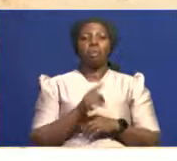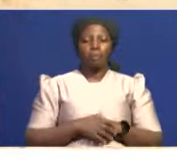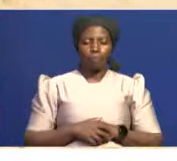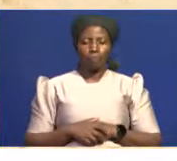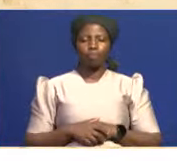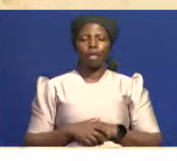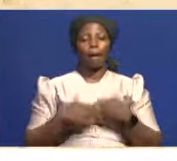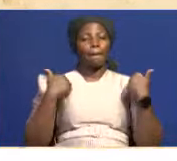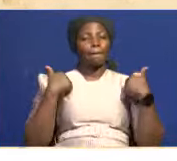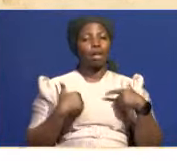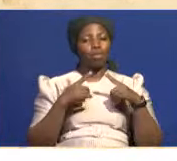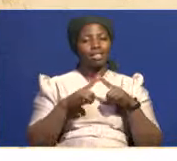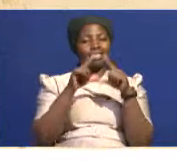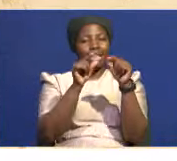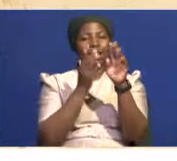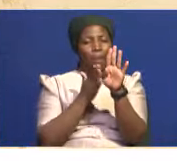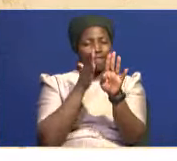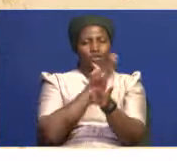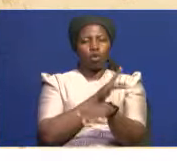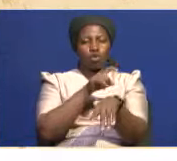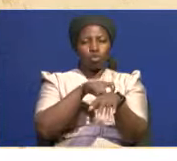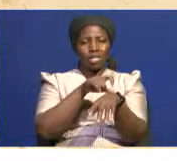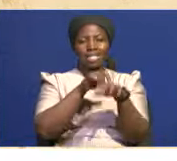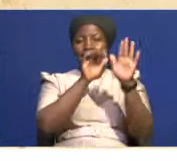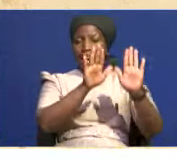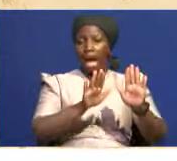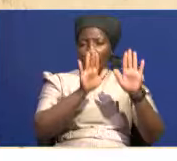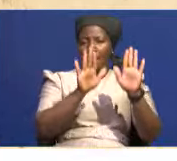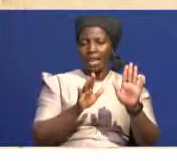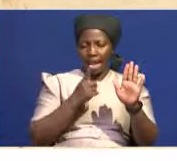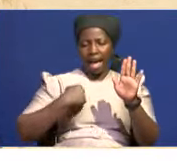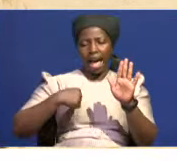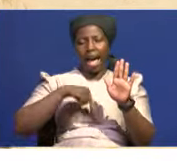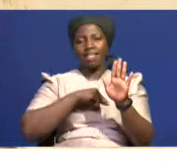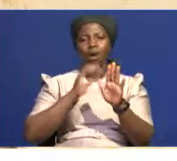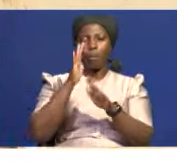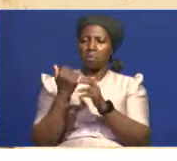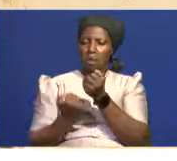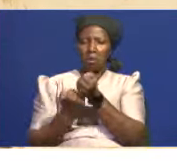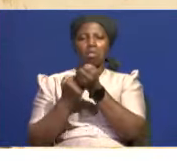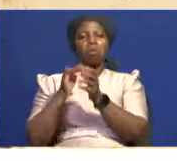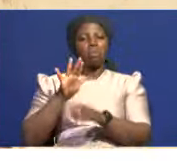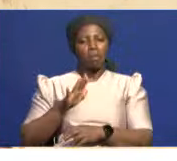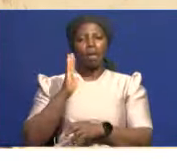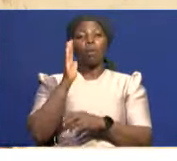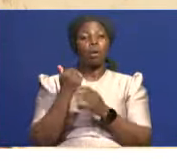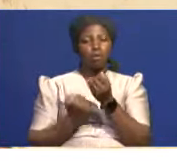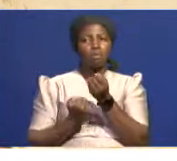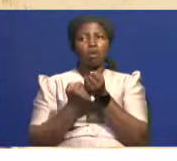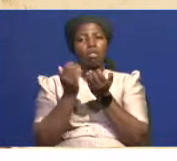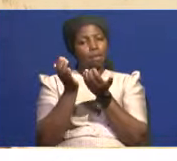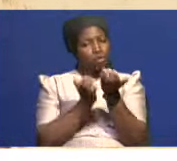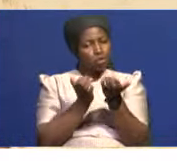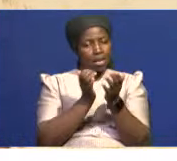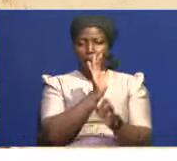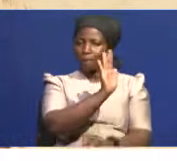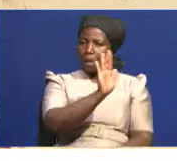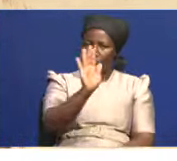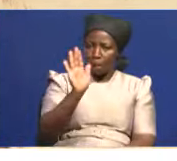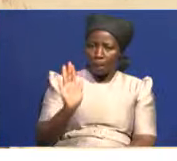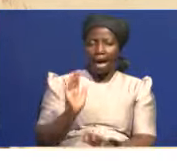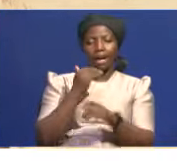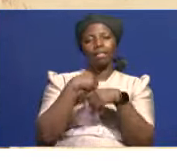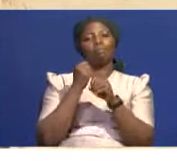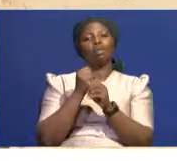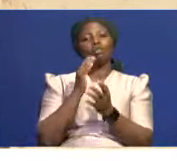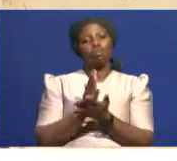nimesema hata wakati ya kampeni kuwa tutasimama na wamama, tutaboost biashara zenye tayari mnafanya na